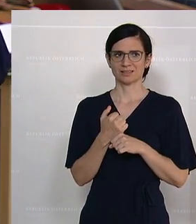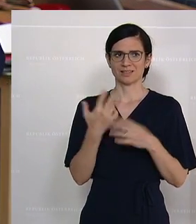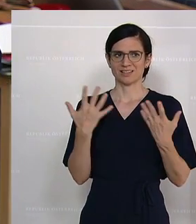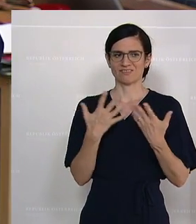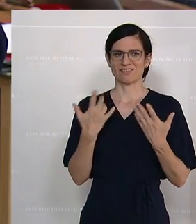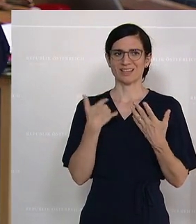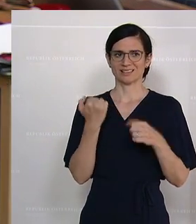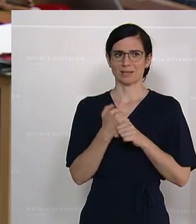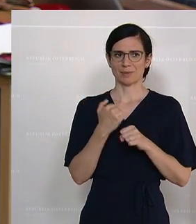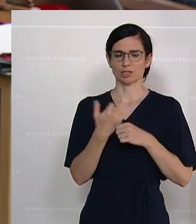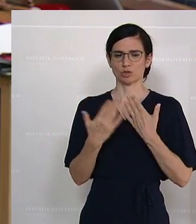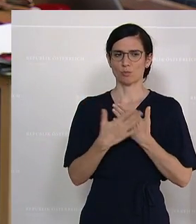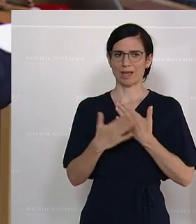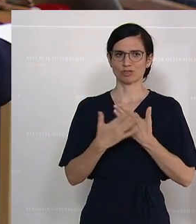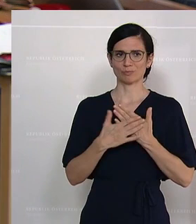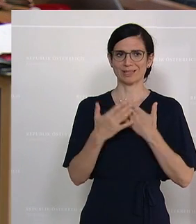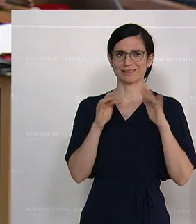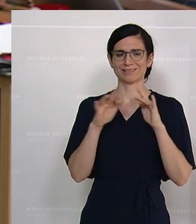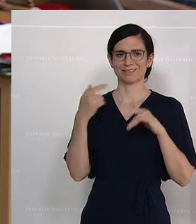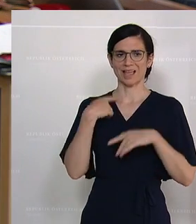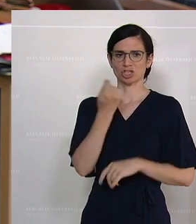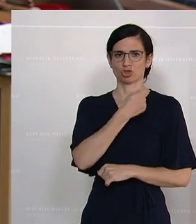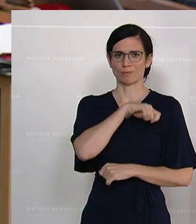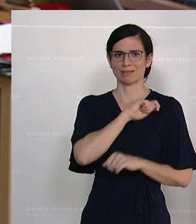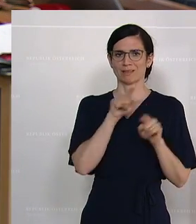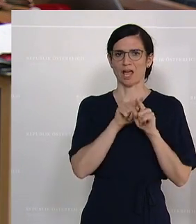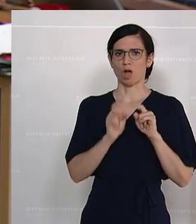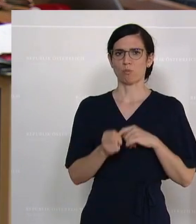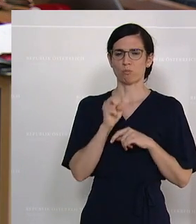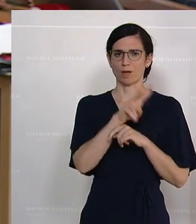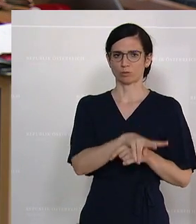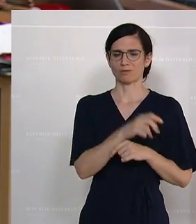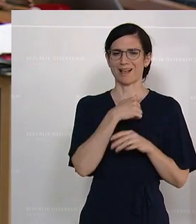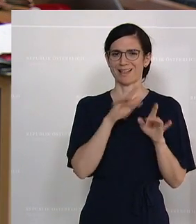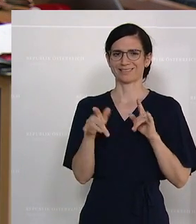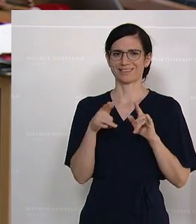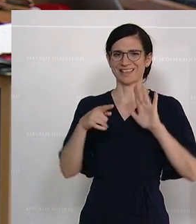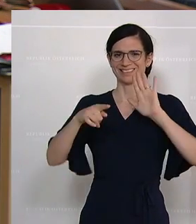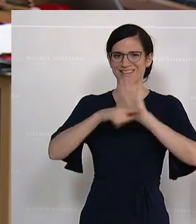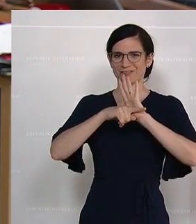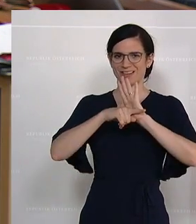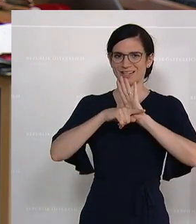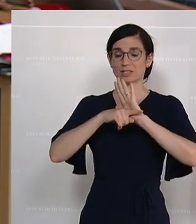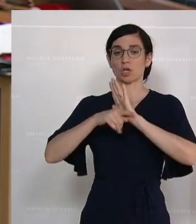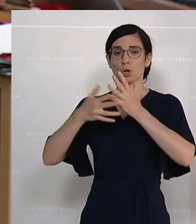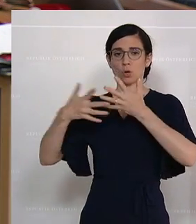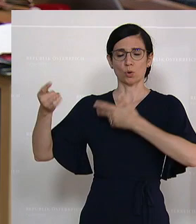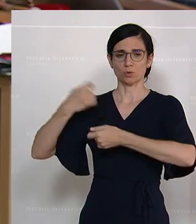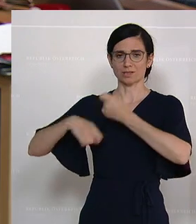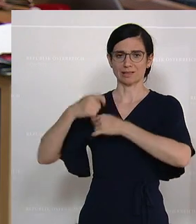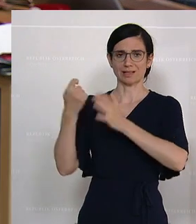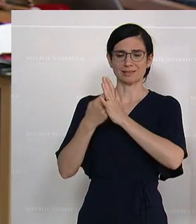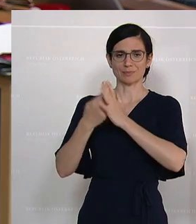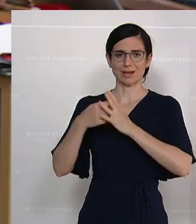wurde war zum beispiel in spanien und in portugal die differenz zwischen den großhandelspreis und dem